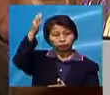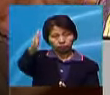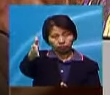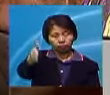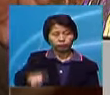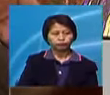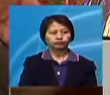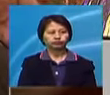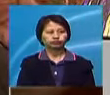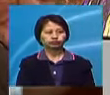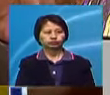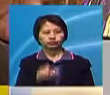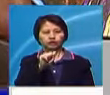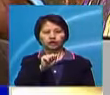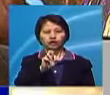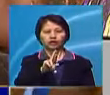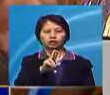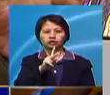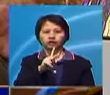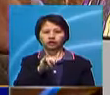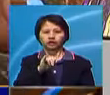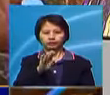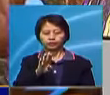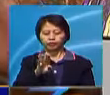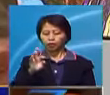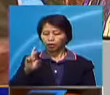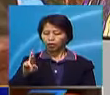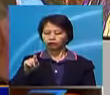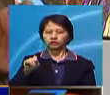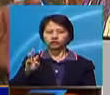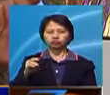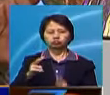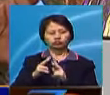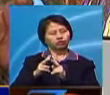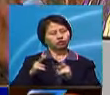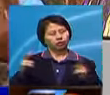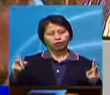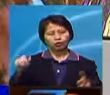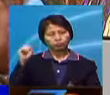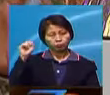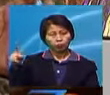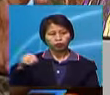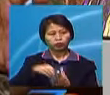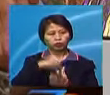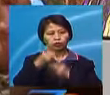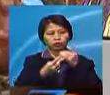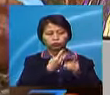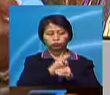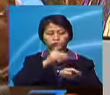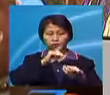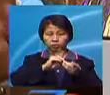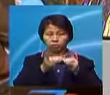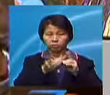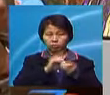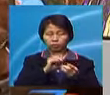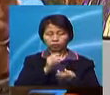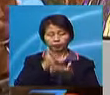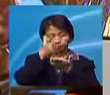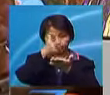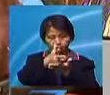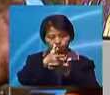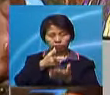Arkib RTM itu merupakan arkib yang paling bernilai dalam dunia digital dan penyiaran